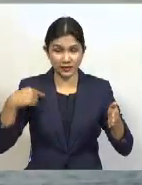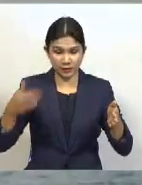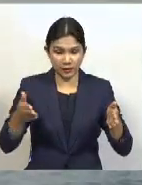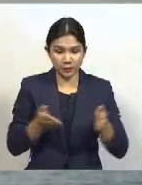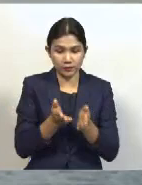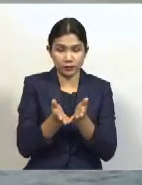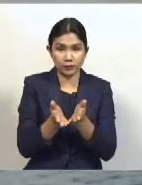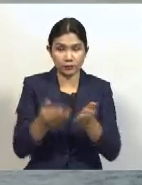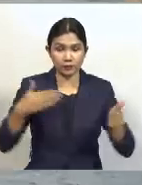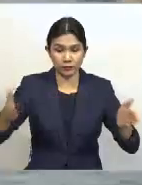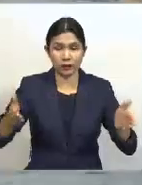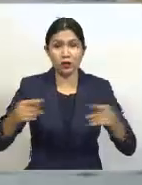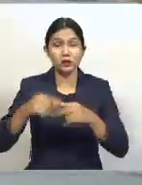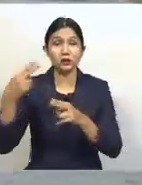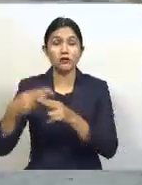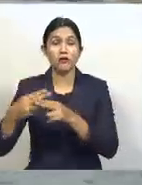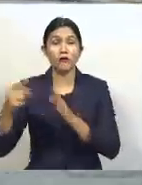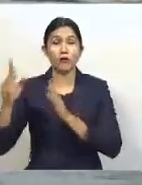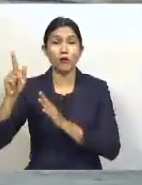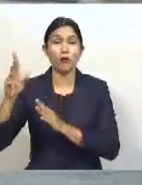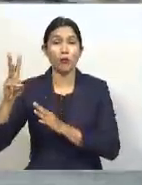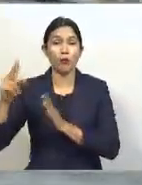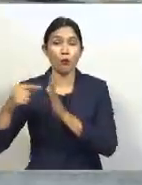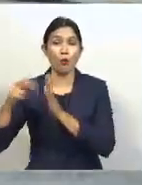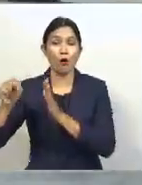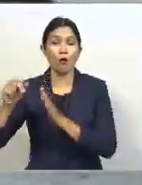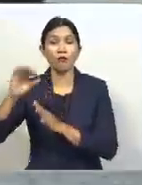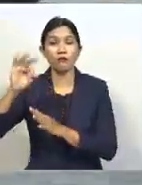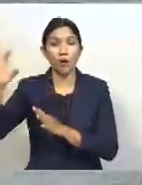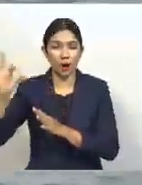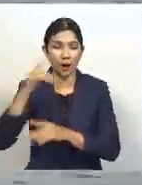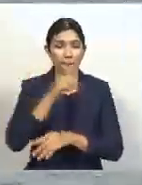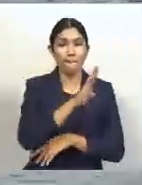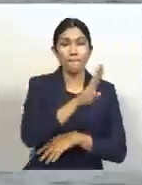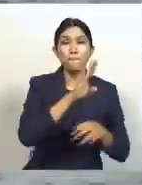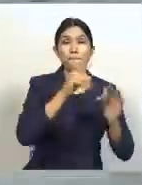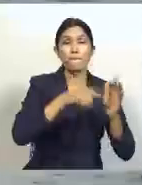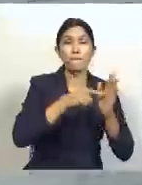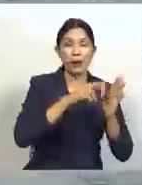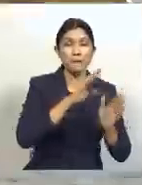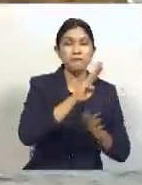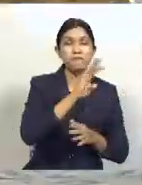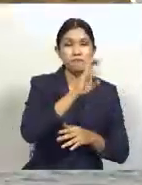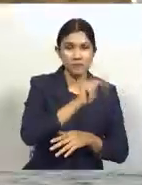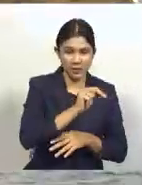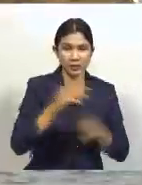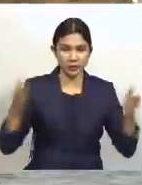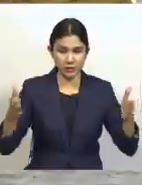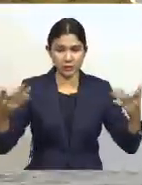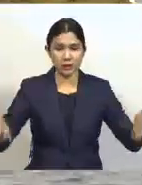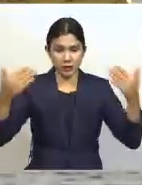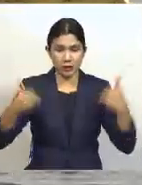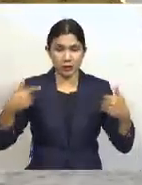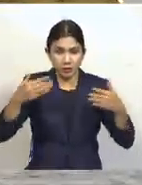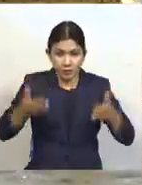มีเรือทองขวานฟ้าและเรือทองบ้าบินเป็นเรือประตูหน้าเรือรูปสัตว์8ลำและปิดท้ายด้วยเรือเ